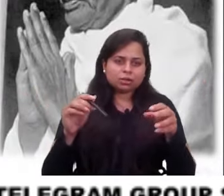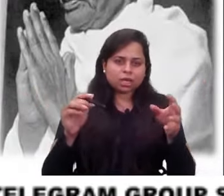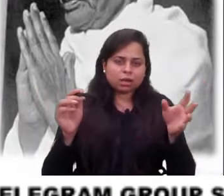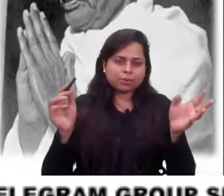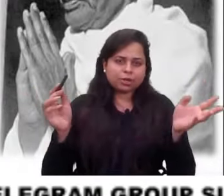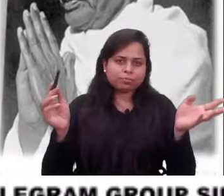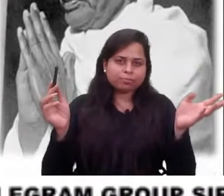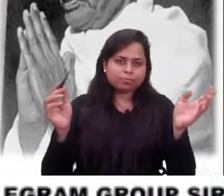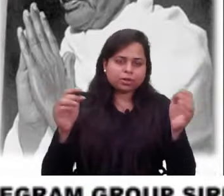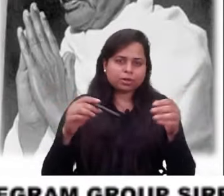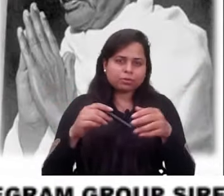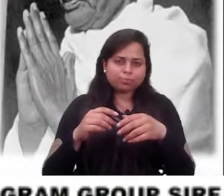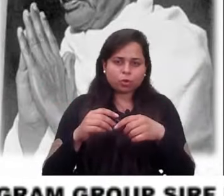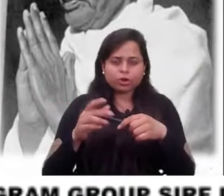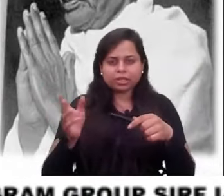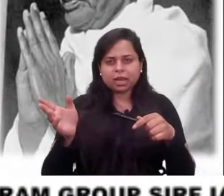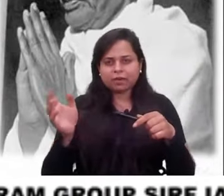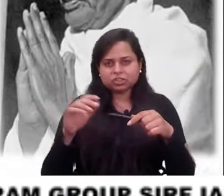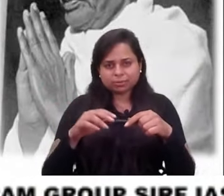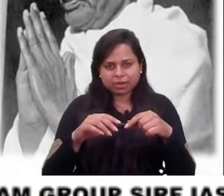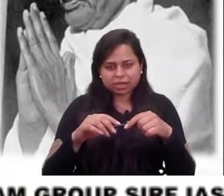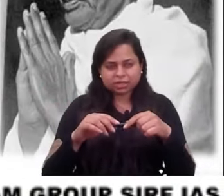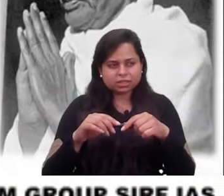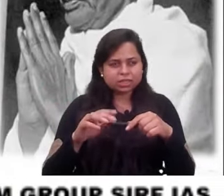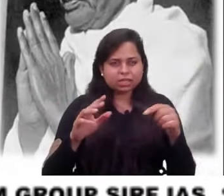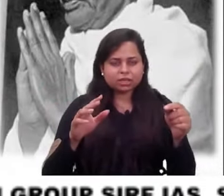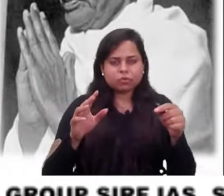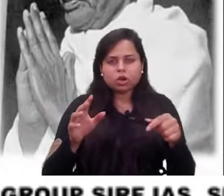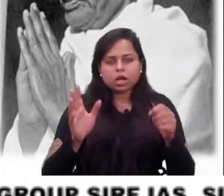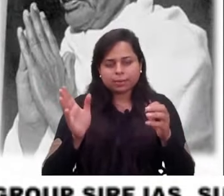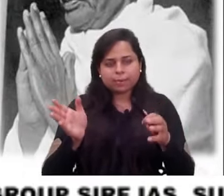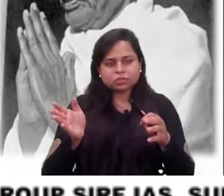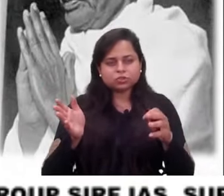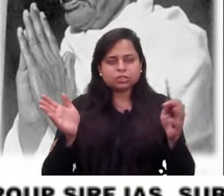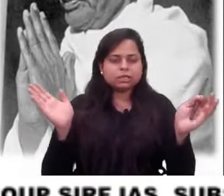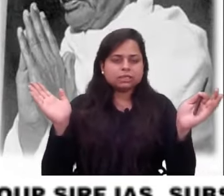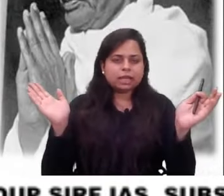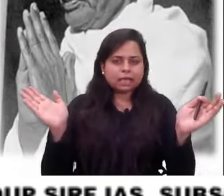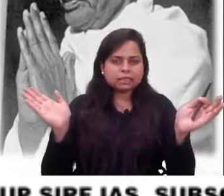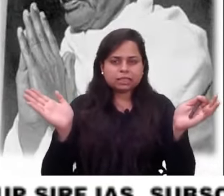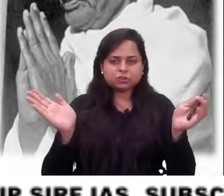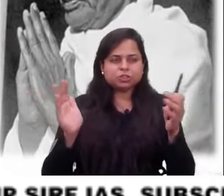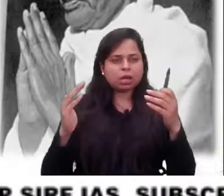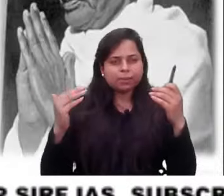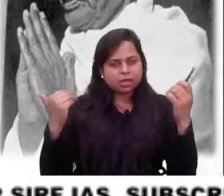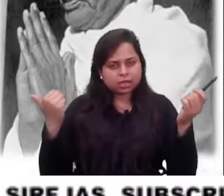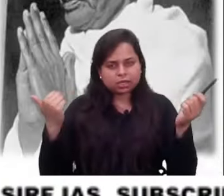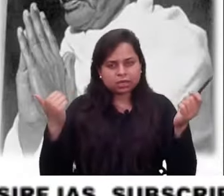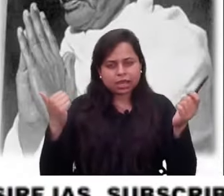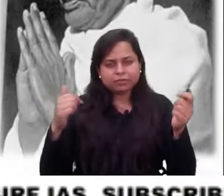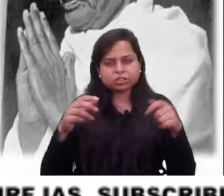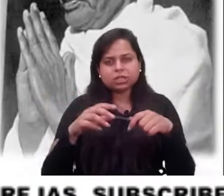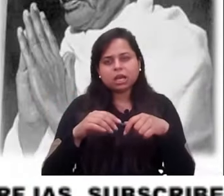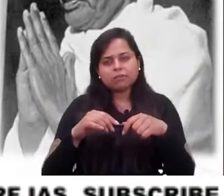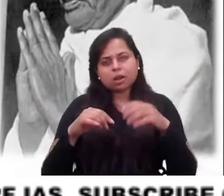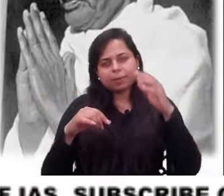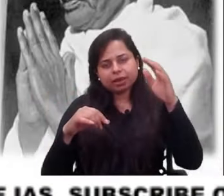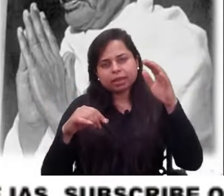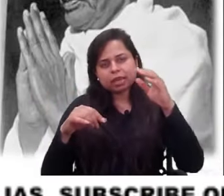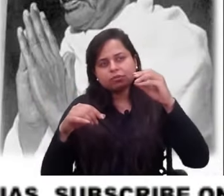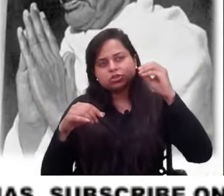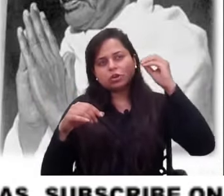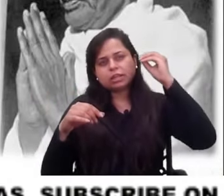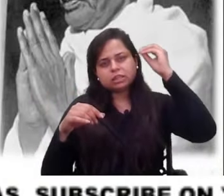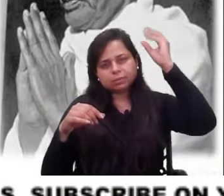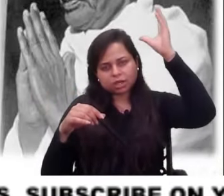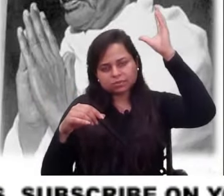यहां पर लैंग्वेज की प्रेम करती है यह वहां सूची ऐसे देश में जहां पर अलग-अलग लैंग्वेज है वहां